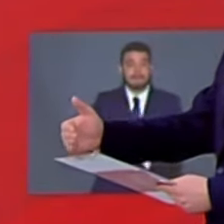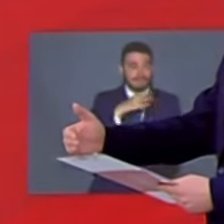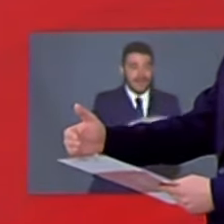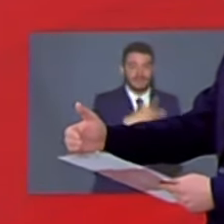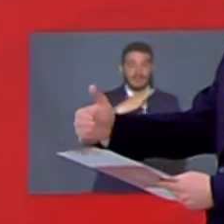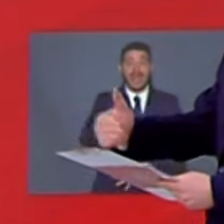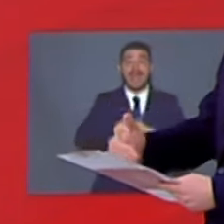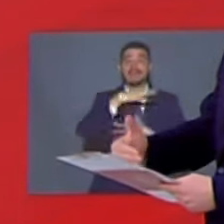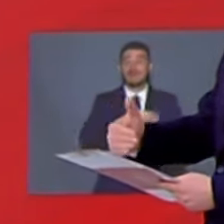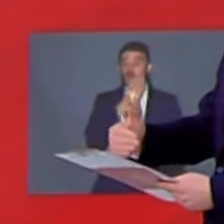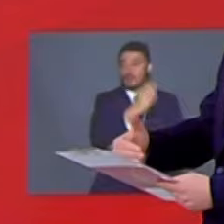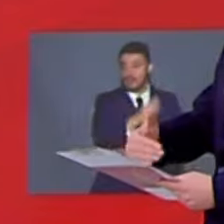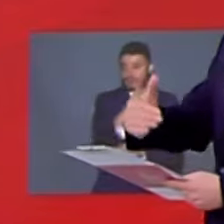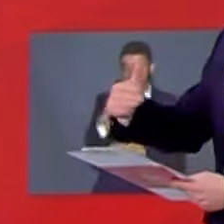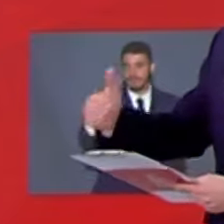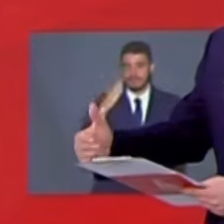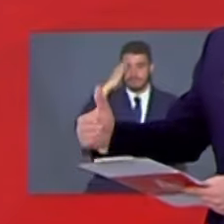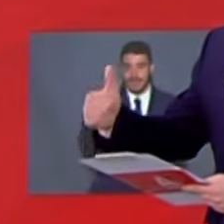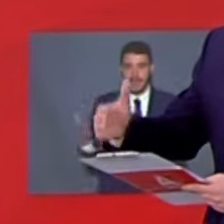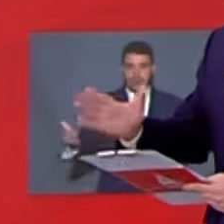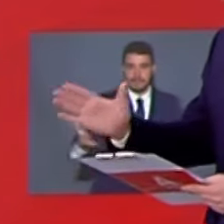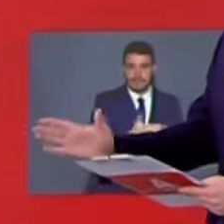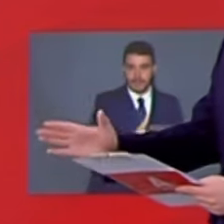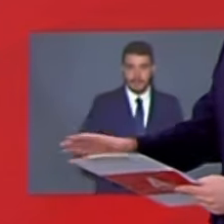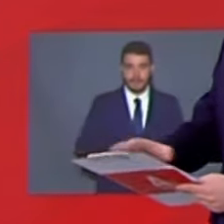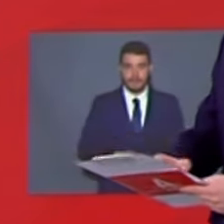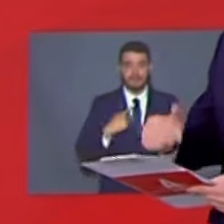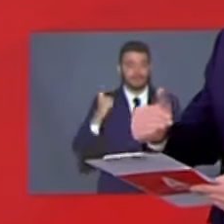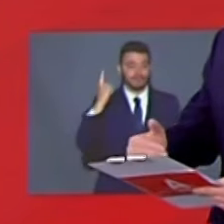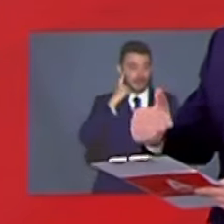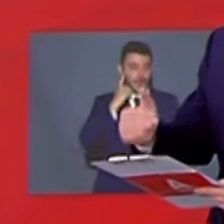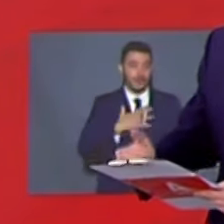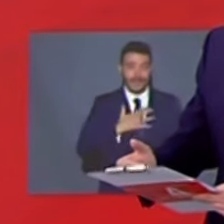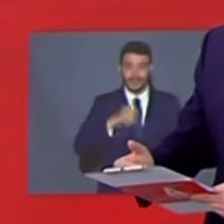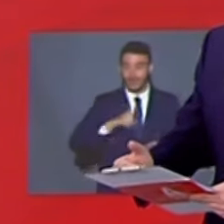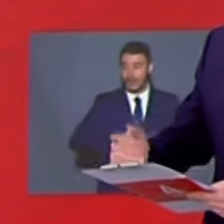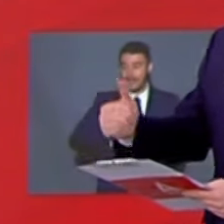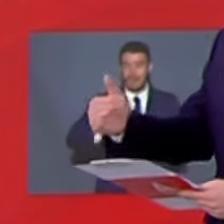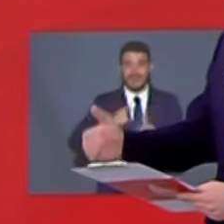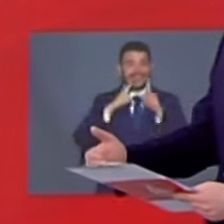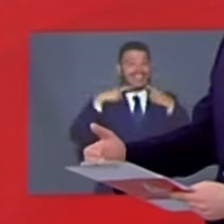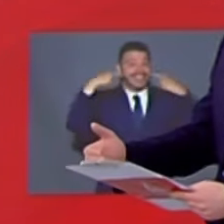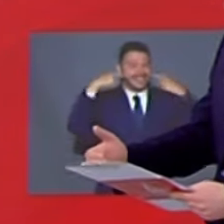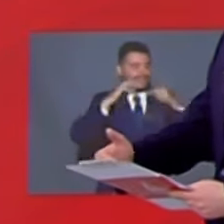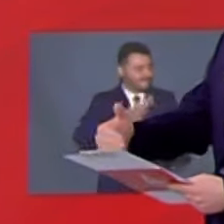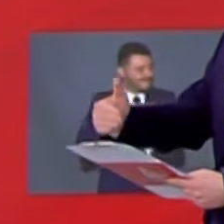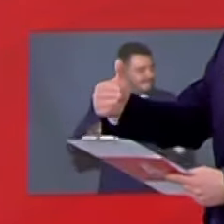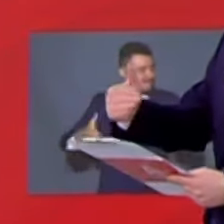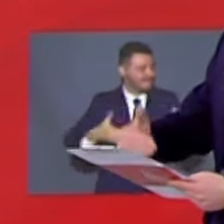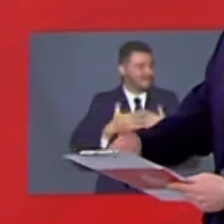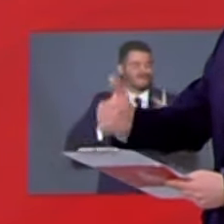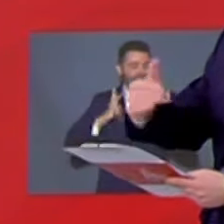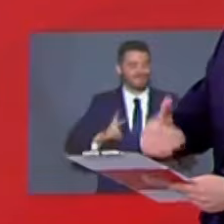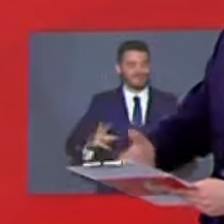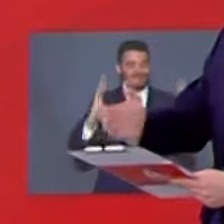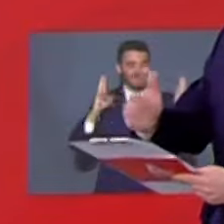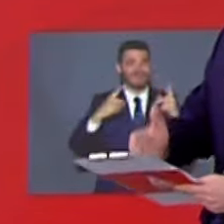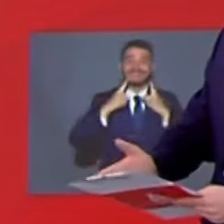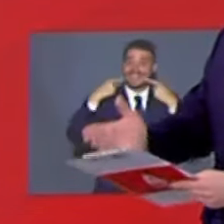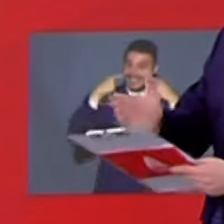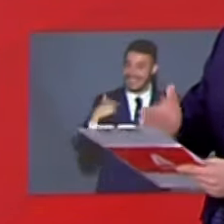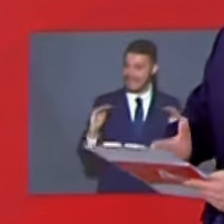συγκεκριμένη πρόταση, η οποία προέβλεπε την μη. Είχε δύο σκέλη. Προέβλεπε την μη διεξαγωγή των εκλογών. Υπάρχει